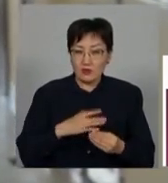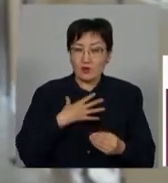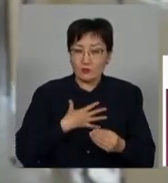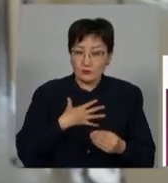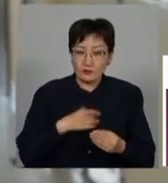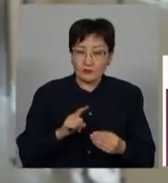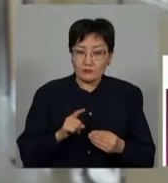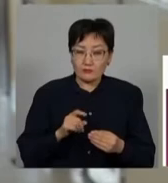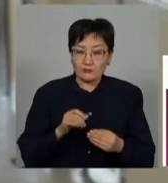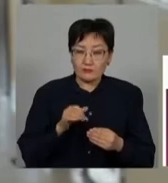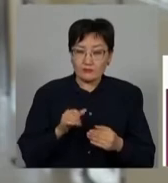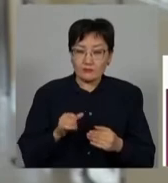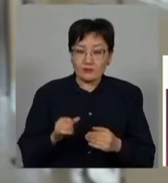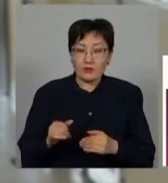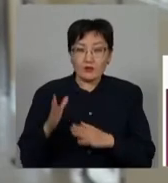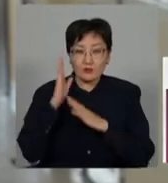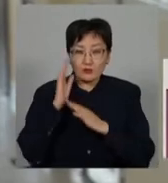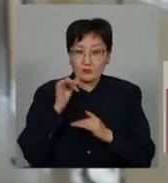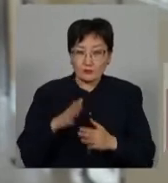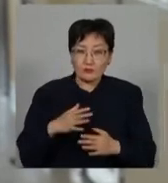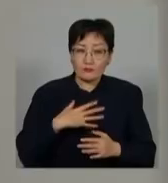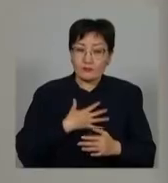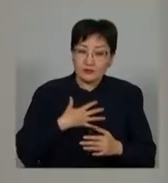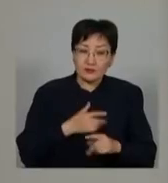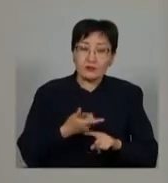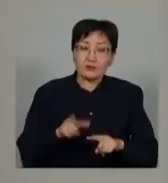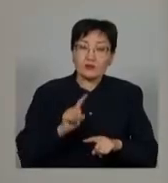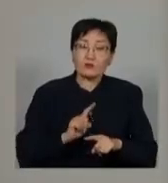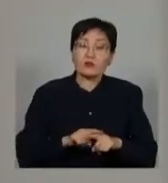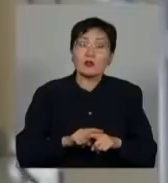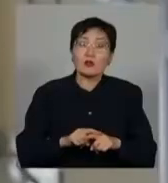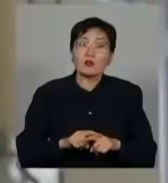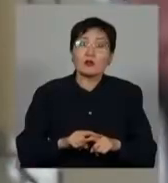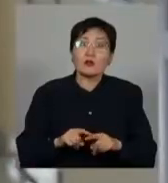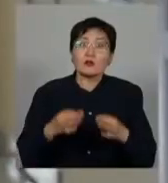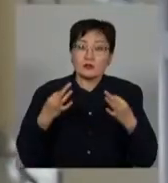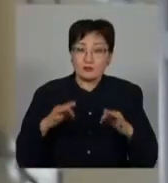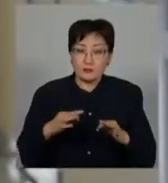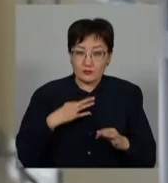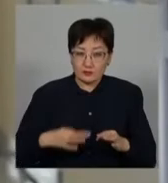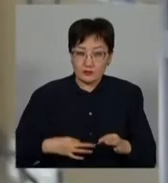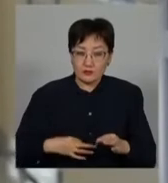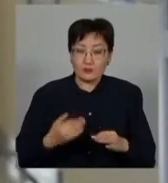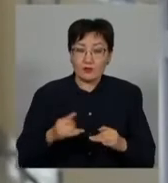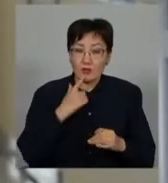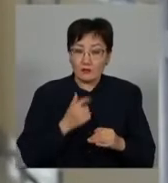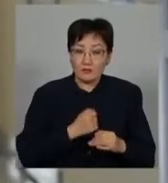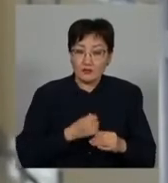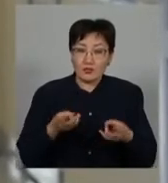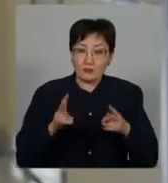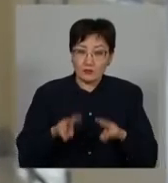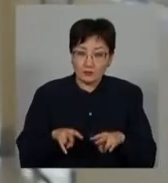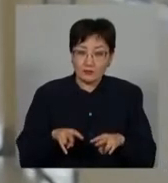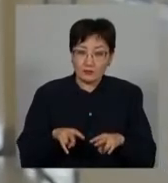Уайымдадық, не ұйқы жоқ, не күй жоқ, не жоқ. Сол айтар аман ішін шықтыру боламыз. Сол байыны боп қал деп айтар